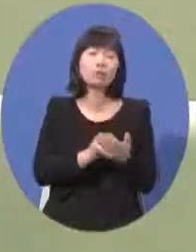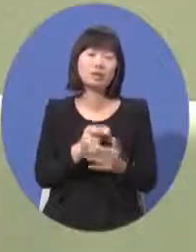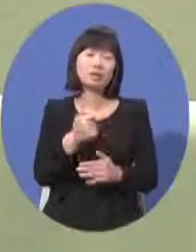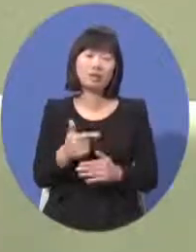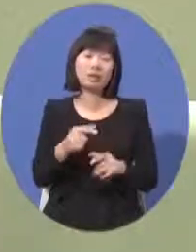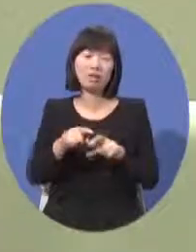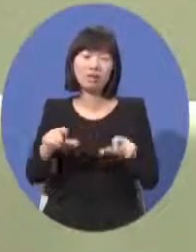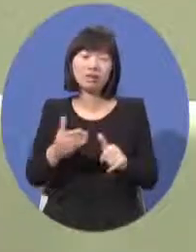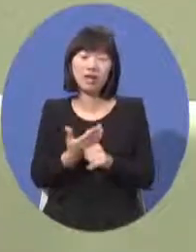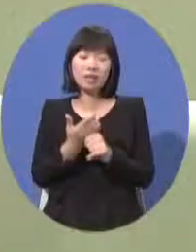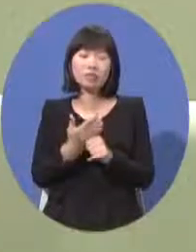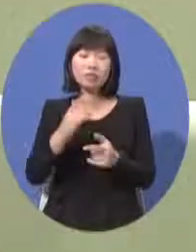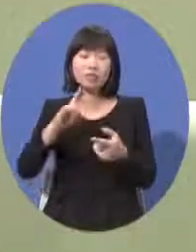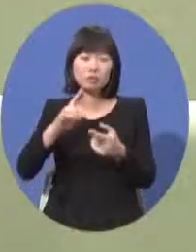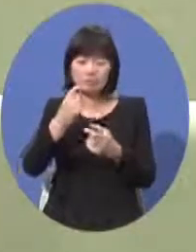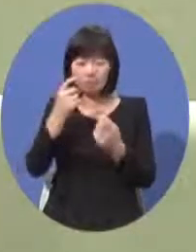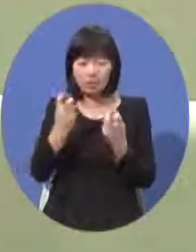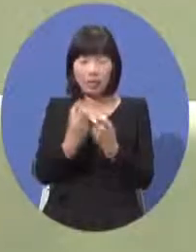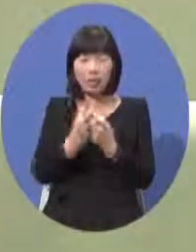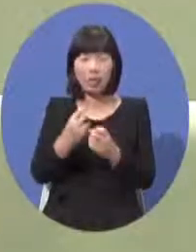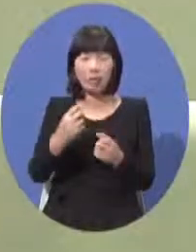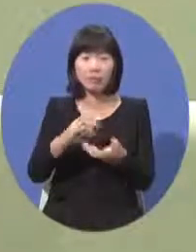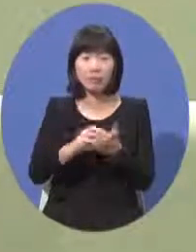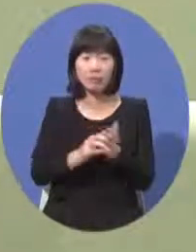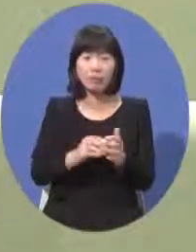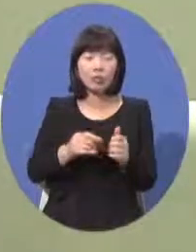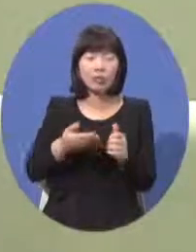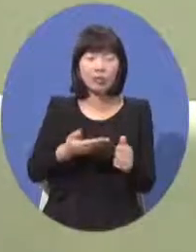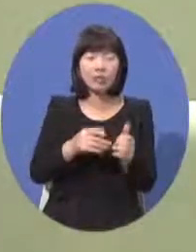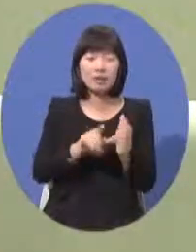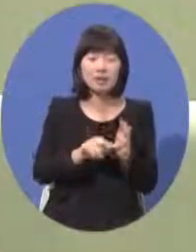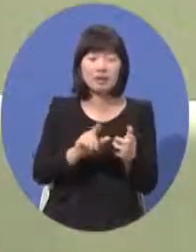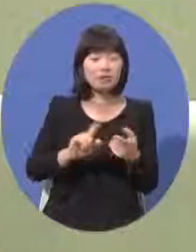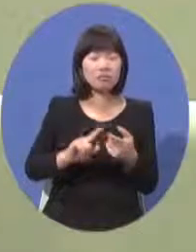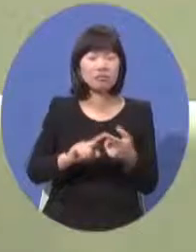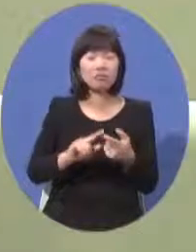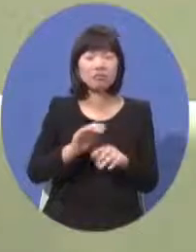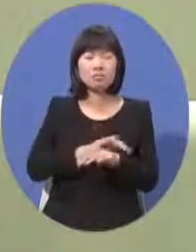일반적인 양육의 원칙을 적용했을 때 그런 아이들은 받아들이지 못하거나